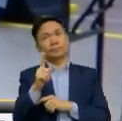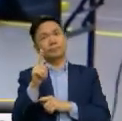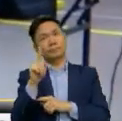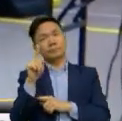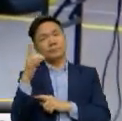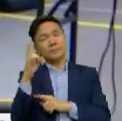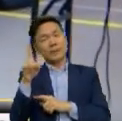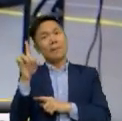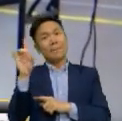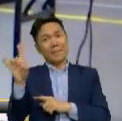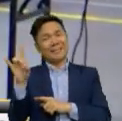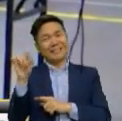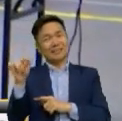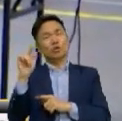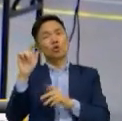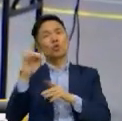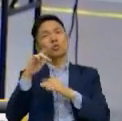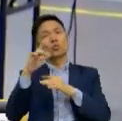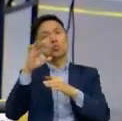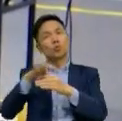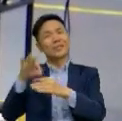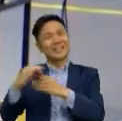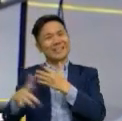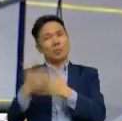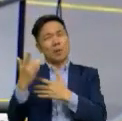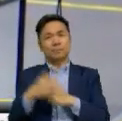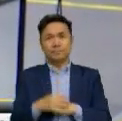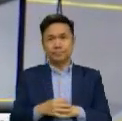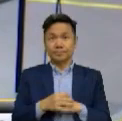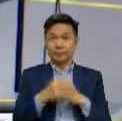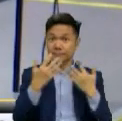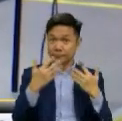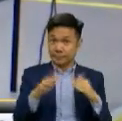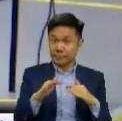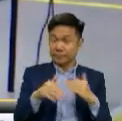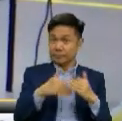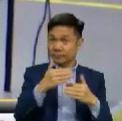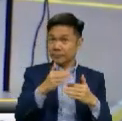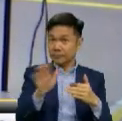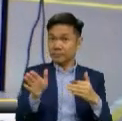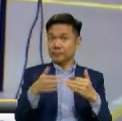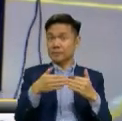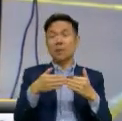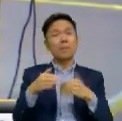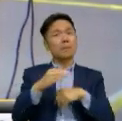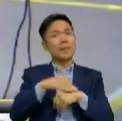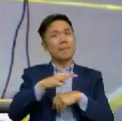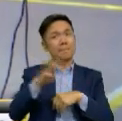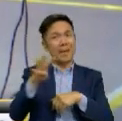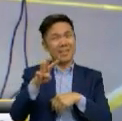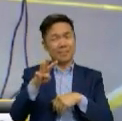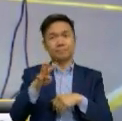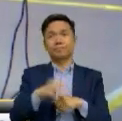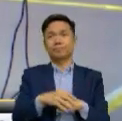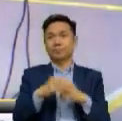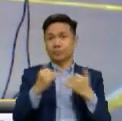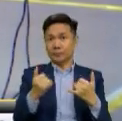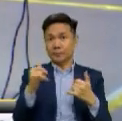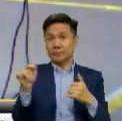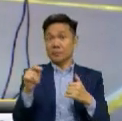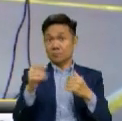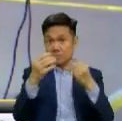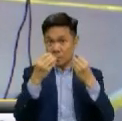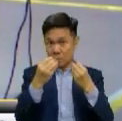118 adalah untuk undi awal sementara itu setelah proses pengujian ditutup pada pukul empat petang tadi perak